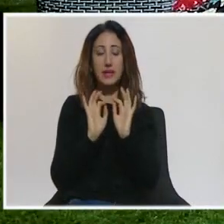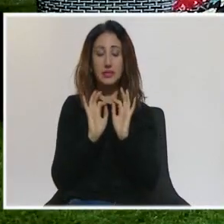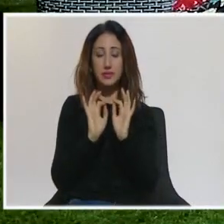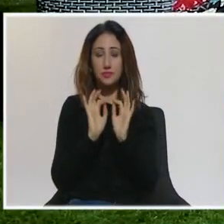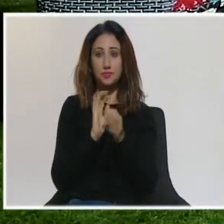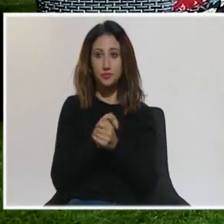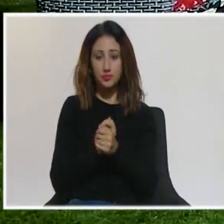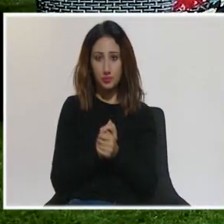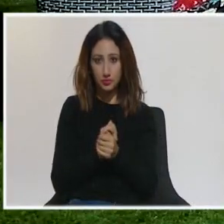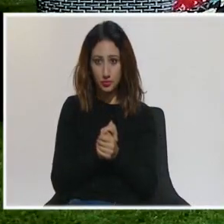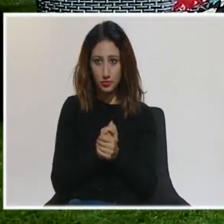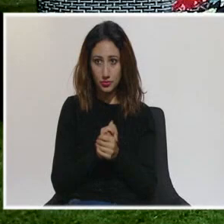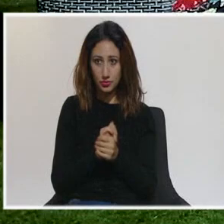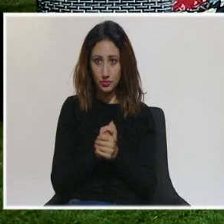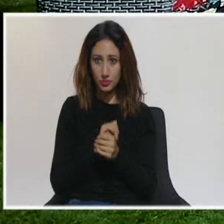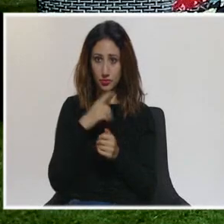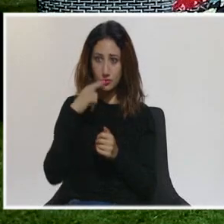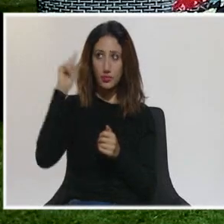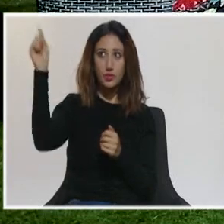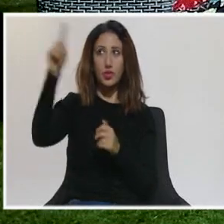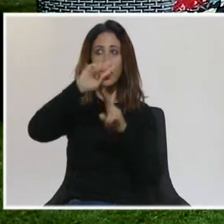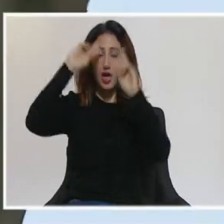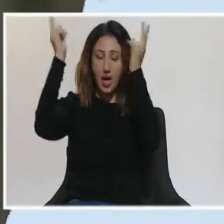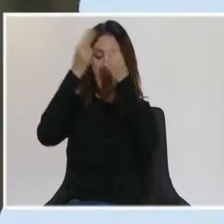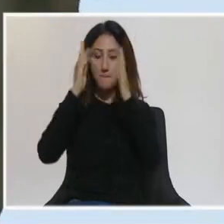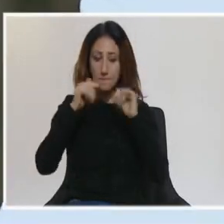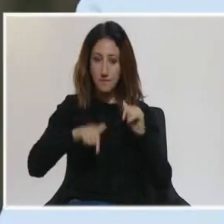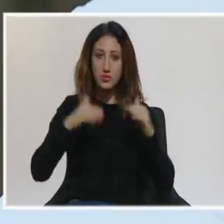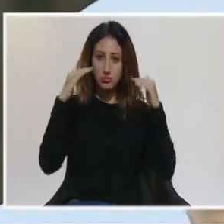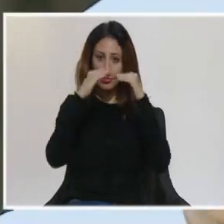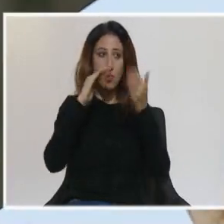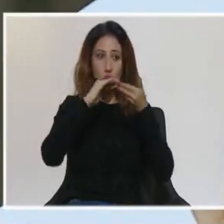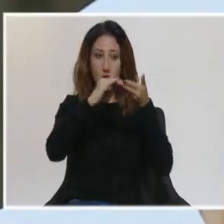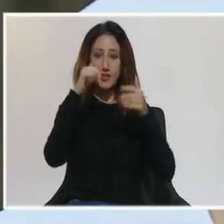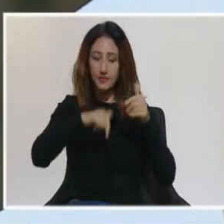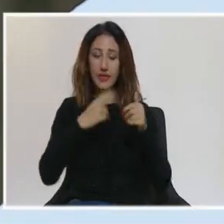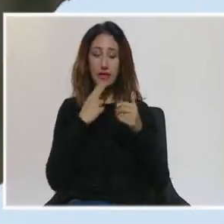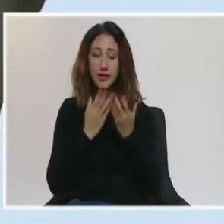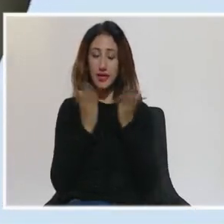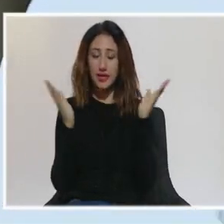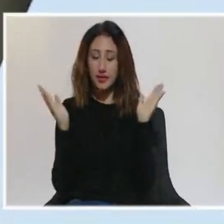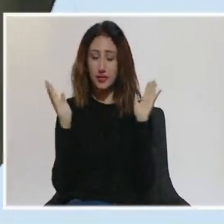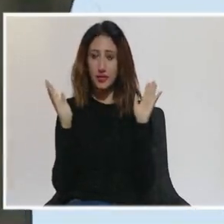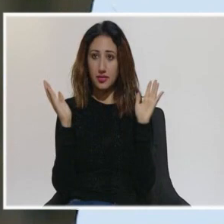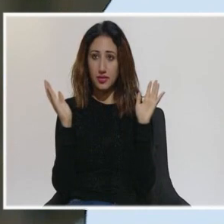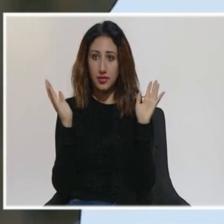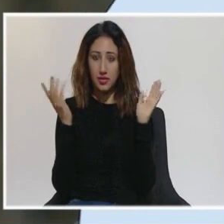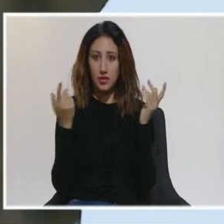فيها تكافل اجتماعي على مستوى العالم مصر. ده الخير اللي هو انا ادور